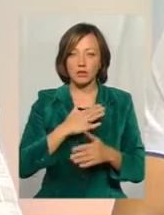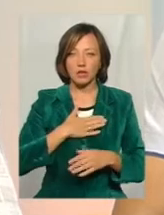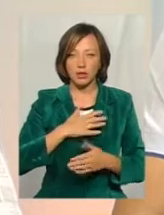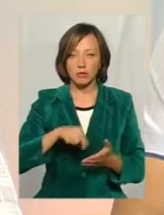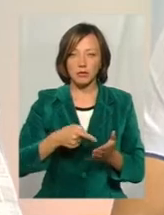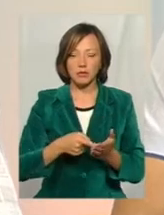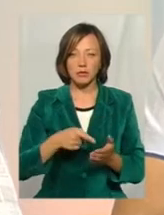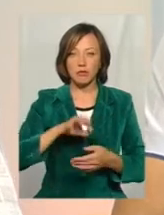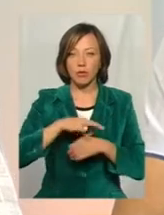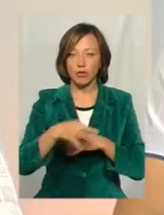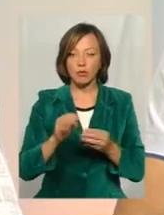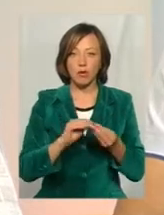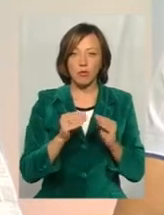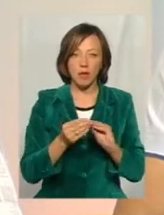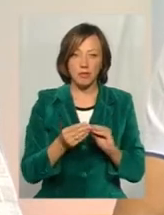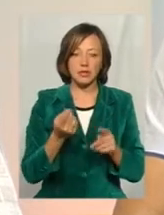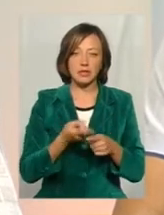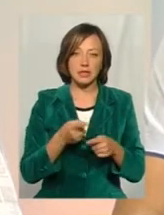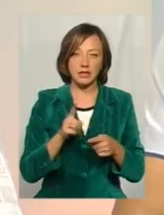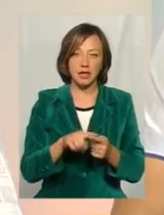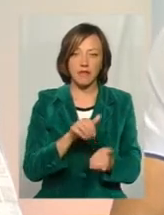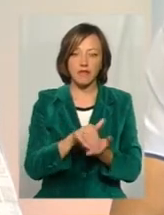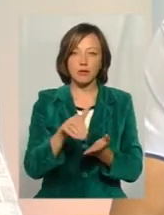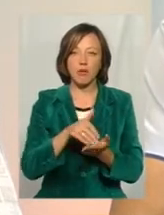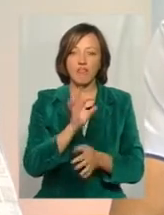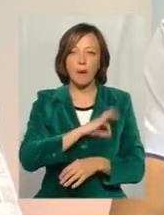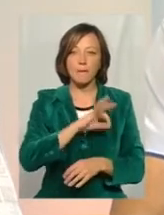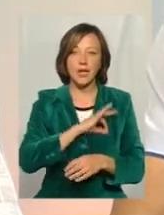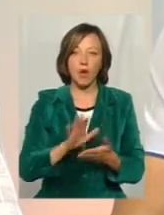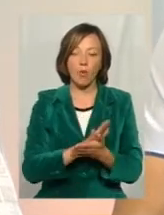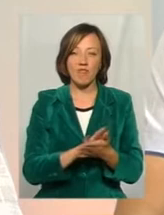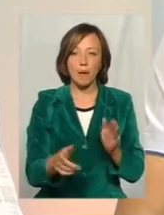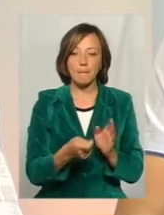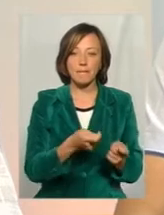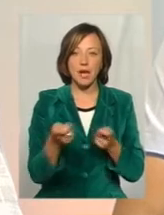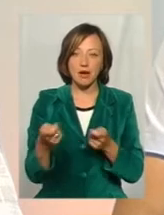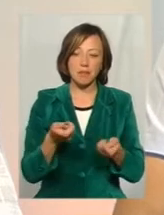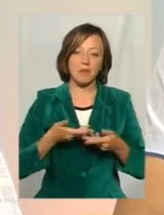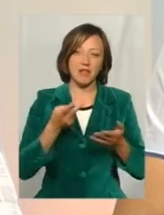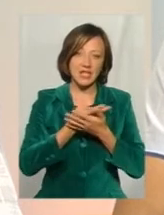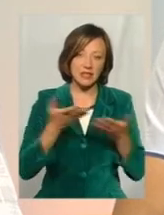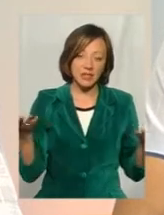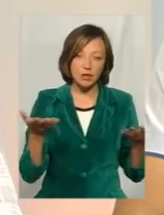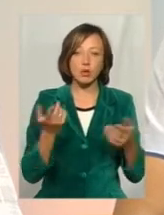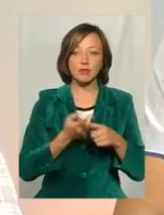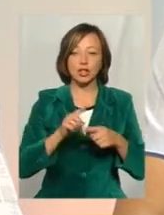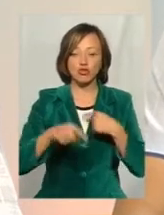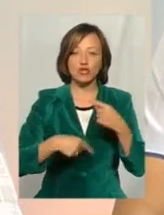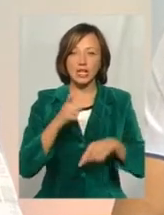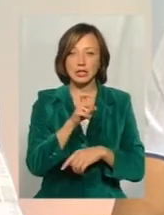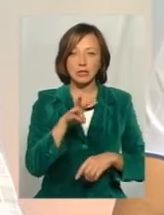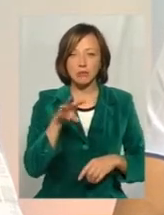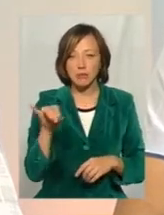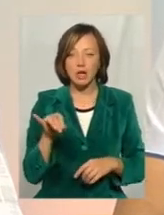місті, найболючіша проблема на сьогоднішній день, це є відмова в пільгових перевезеннях. Ми висвітлюємо це в засобах масової інформації.